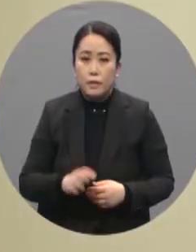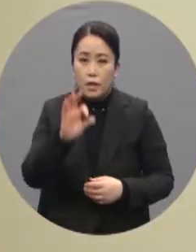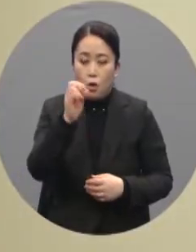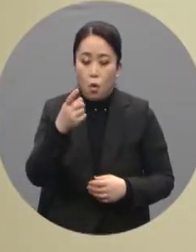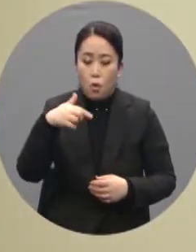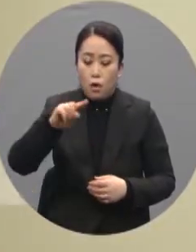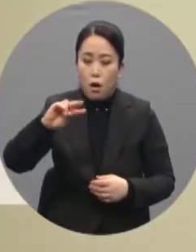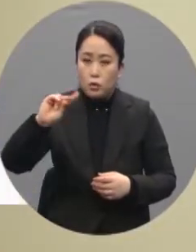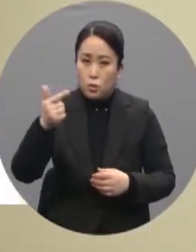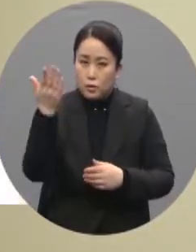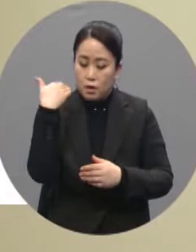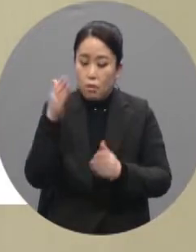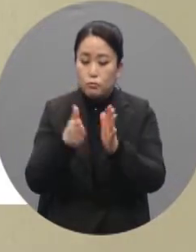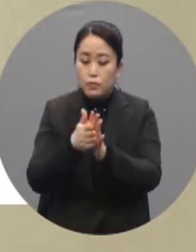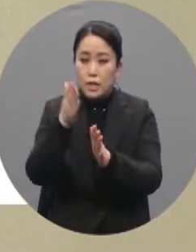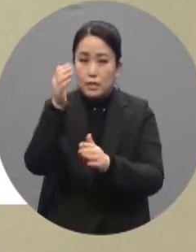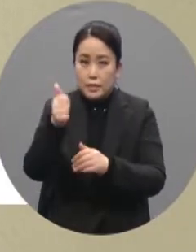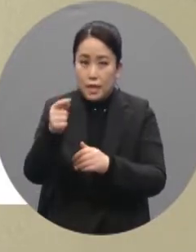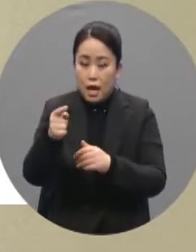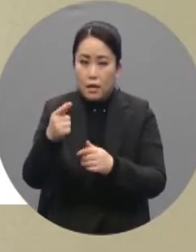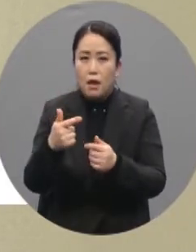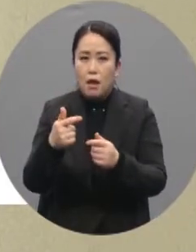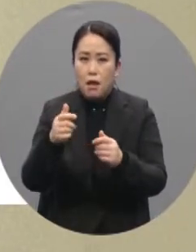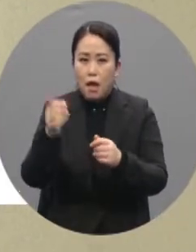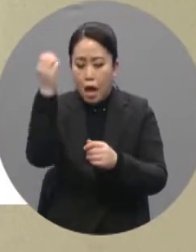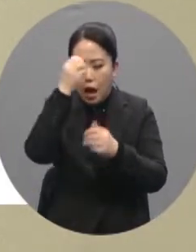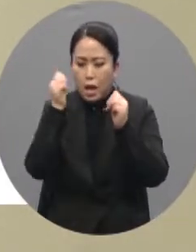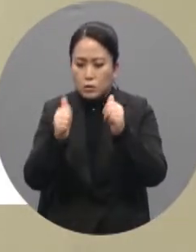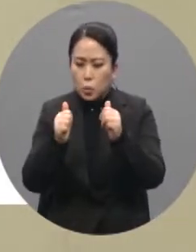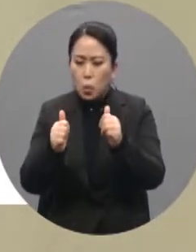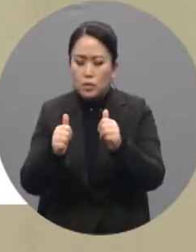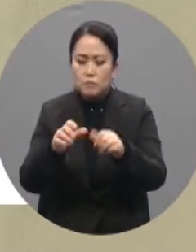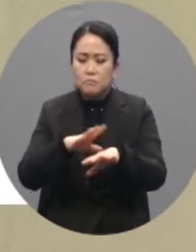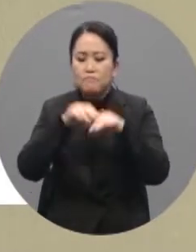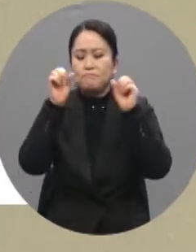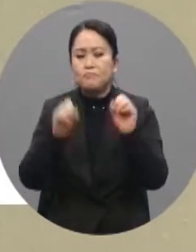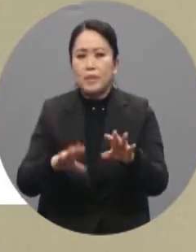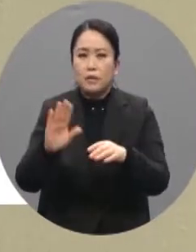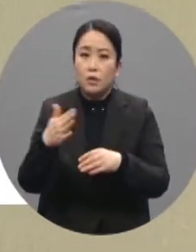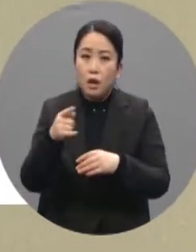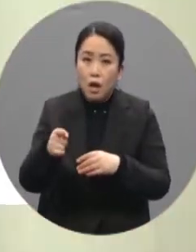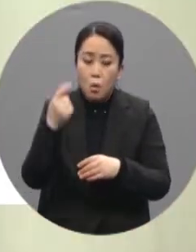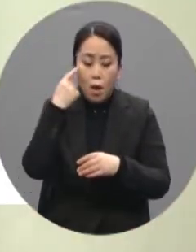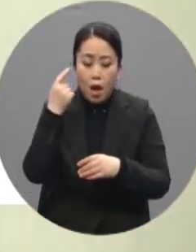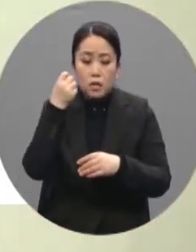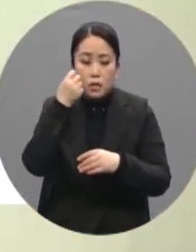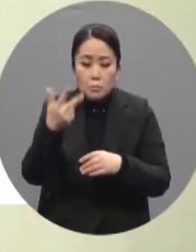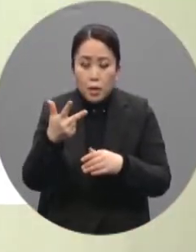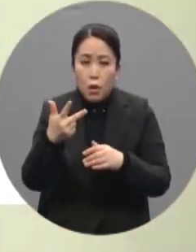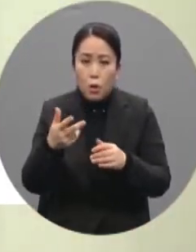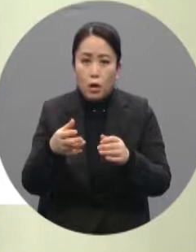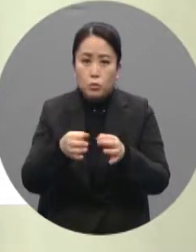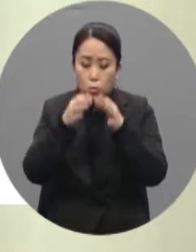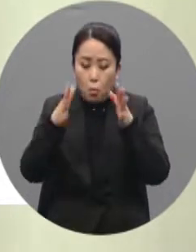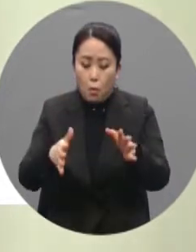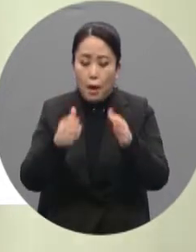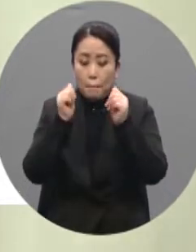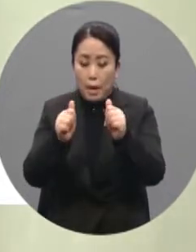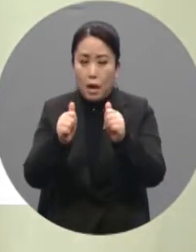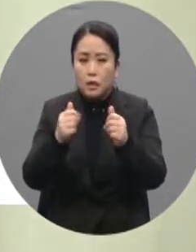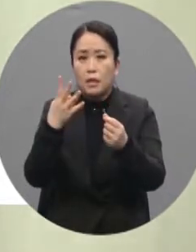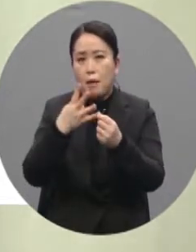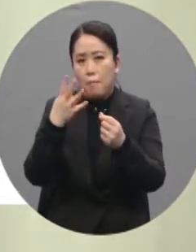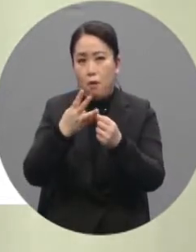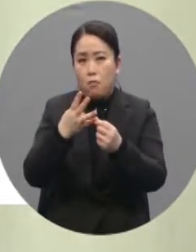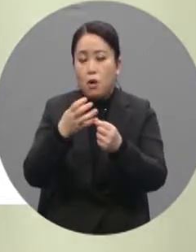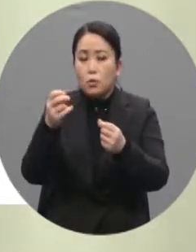오거돈 전 부산시장의 항소심 재판은 공전하다시피 했습니다. 7개월간 열린 공판이 겨우 4차례. 오 전 시장 측이